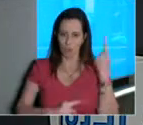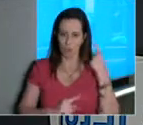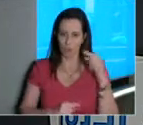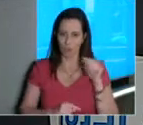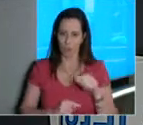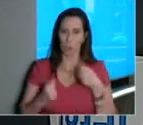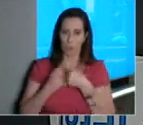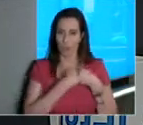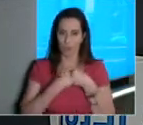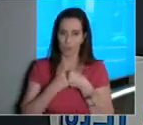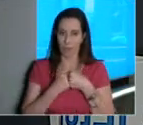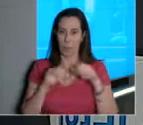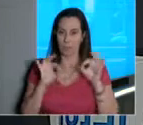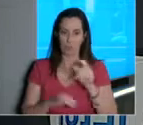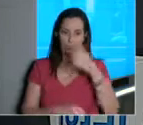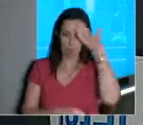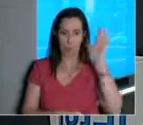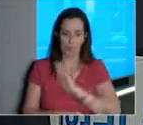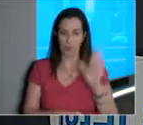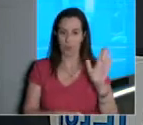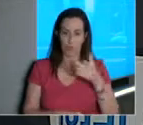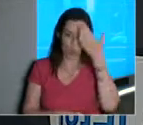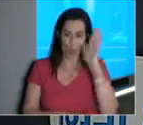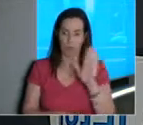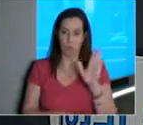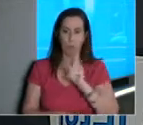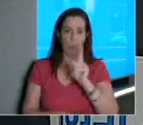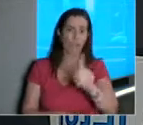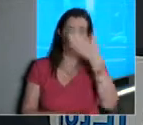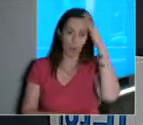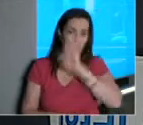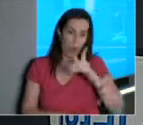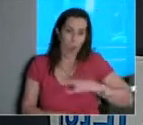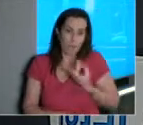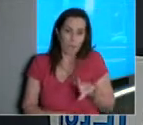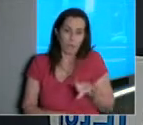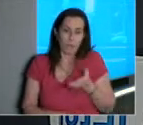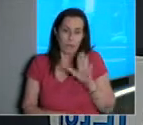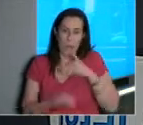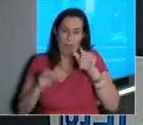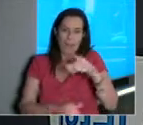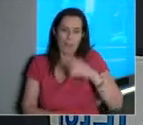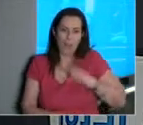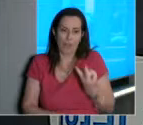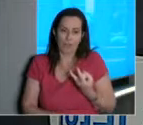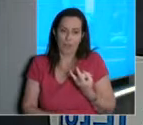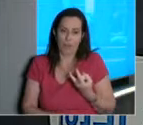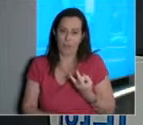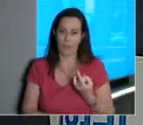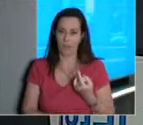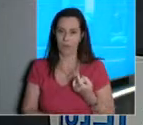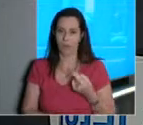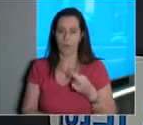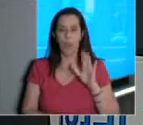זה מאבק ומציאות שאת לא מכירה, לא מכירה, לא תכירי ולא חווית ולא תחווי, אני גם לא מאחלת לך לחוות, לא אחלת זה גם